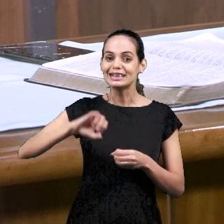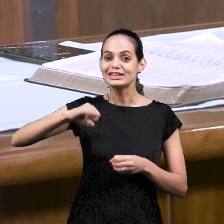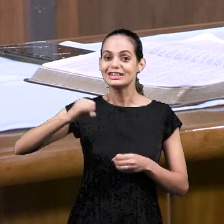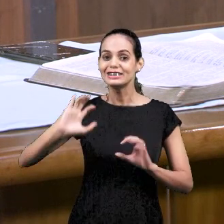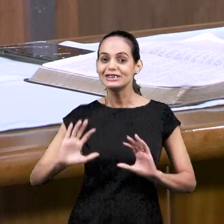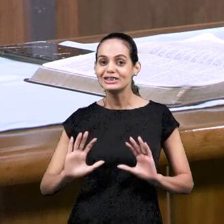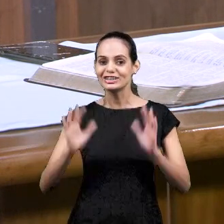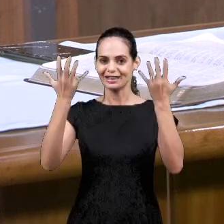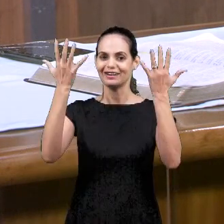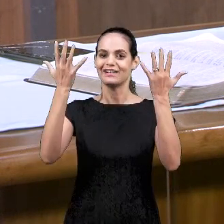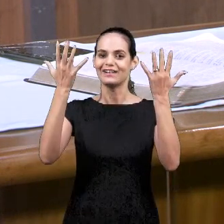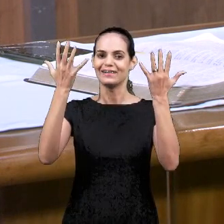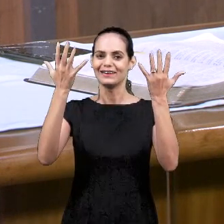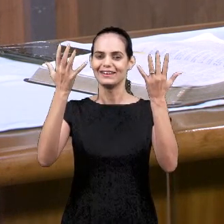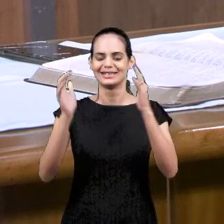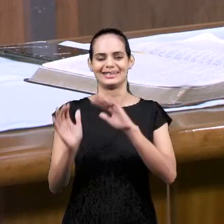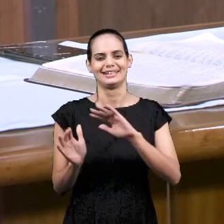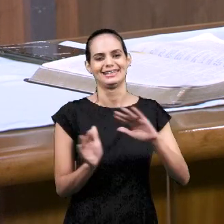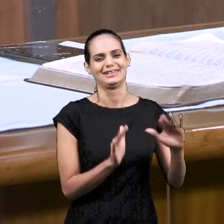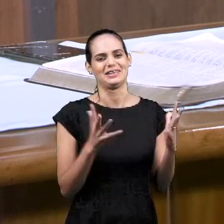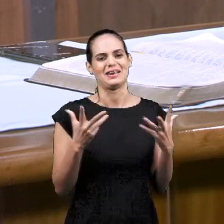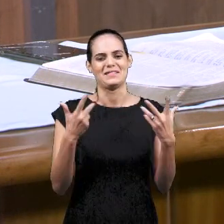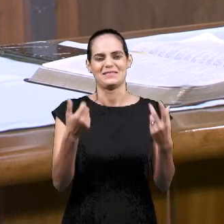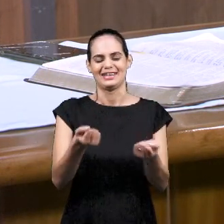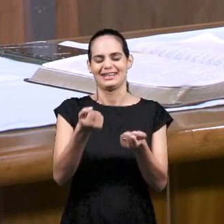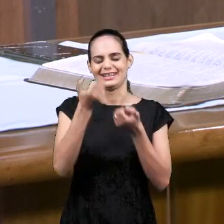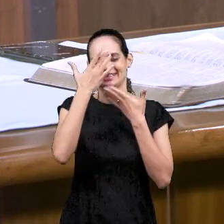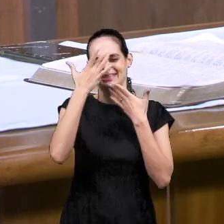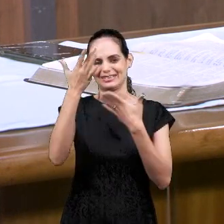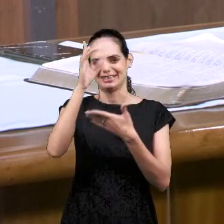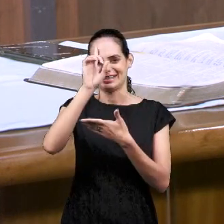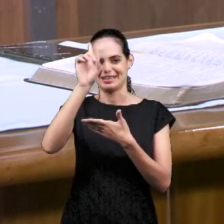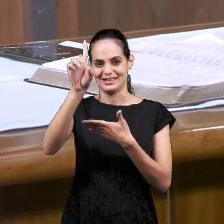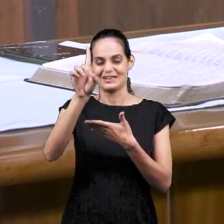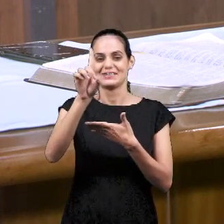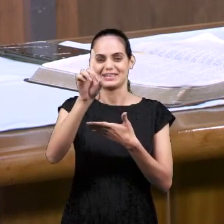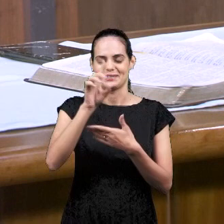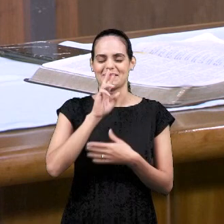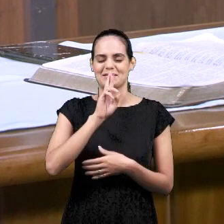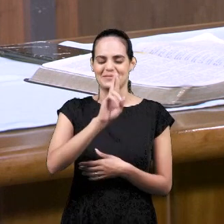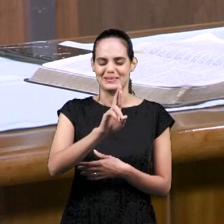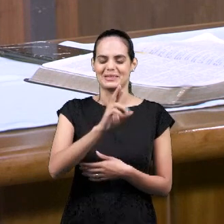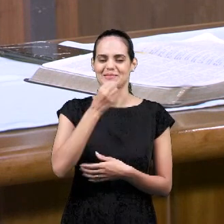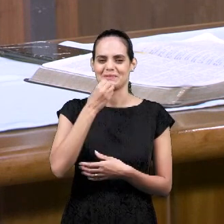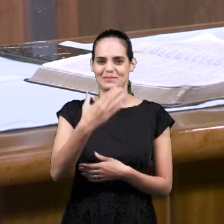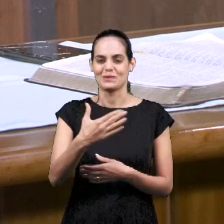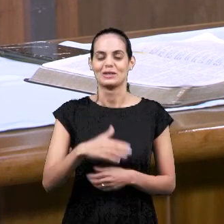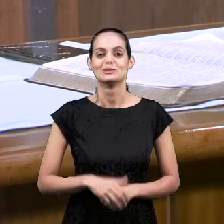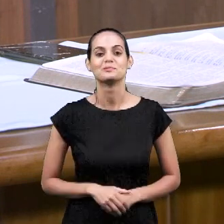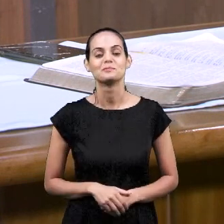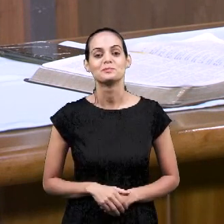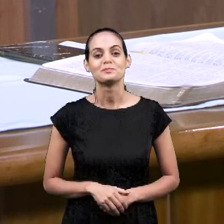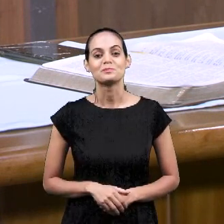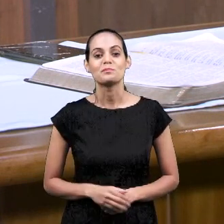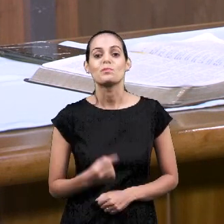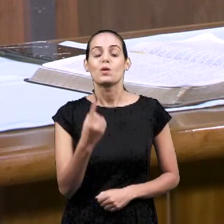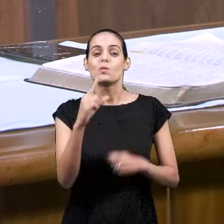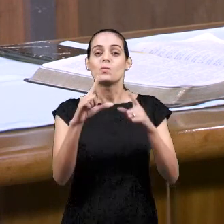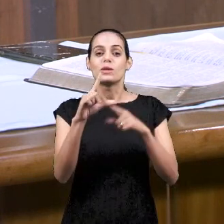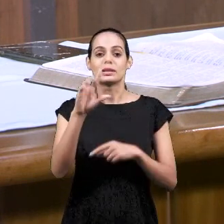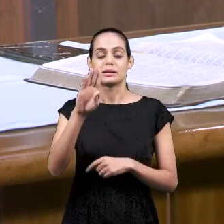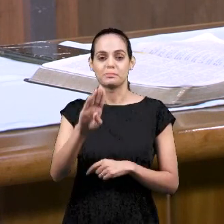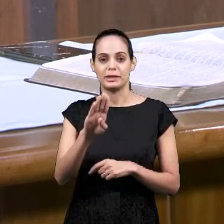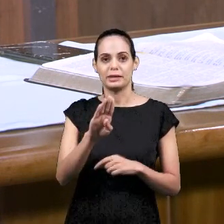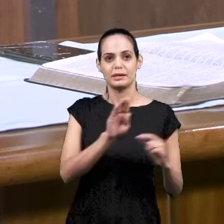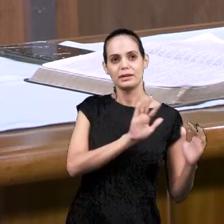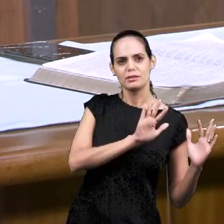Jéricho. Amen. Quelle merveille. Gloire à Dieu pour la réponse. Passons maintenant à la question 1b qui est à